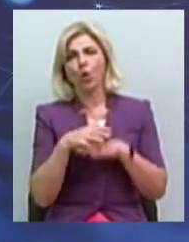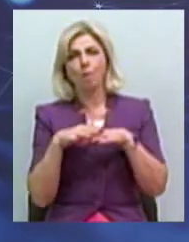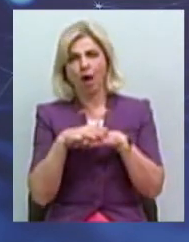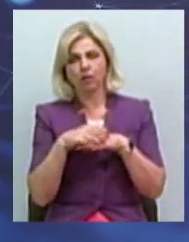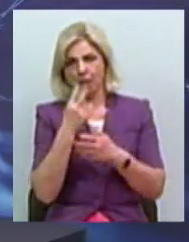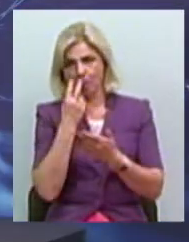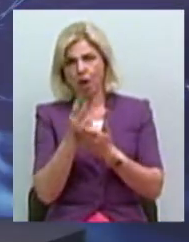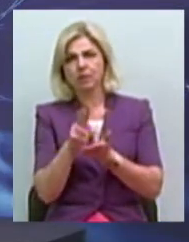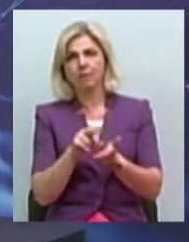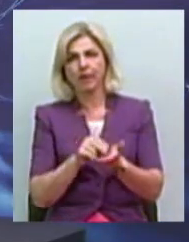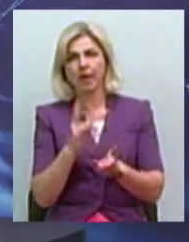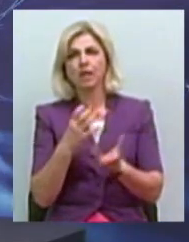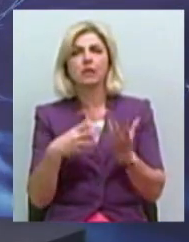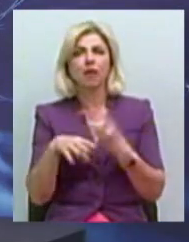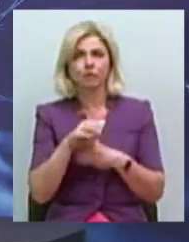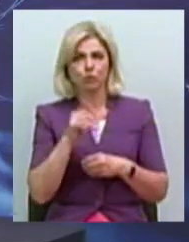Україну.